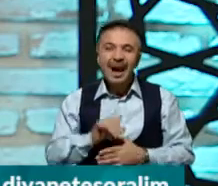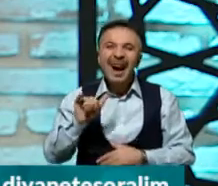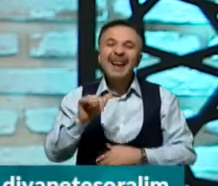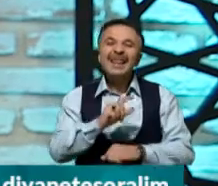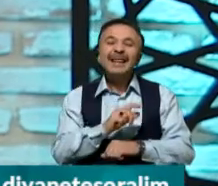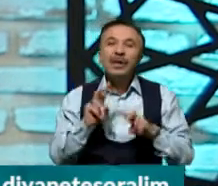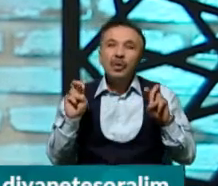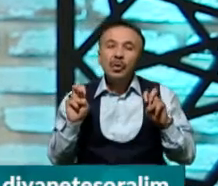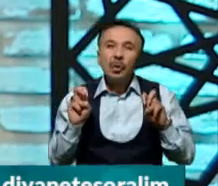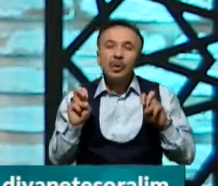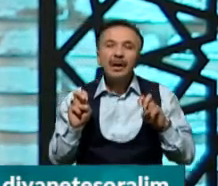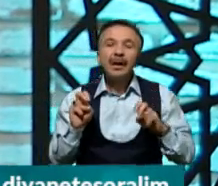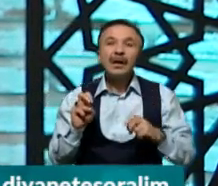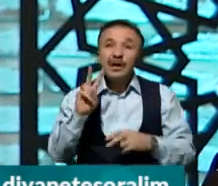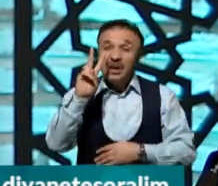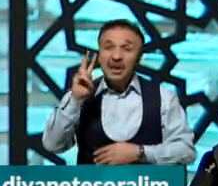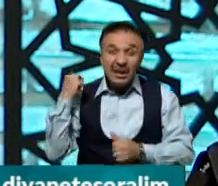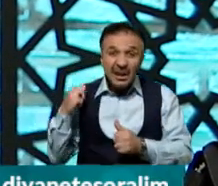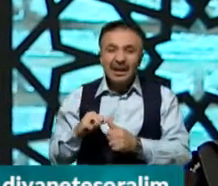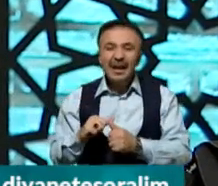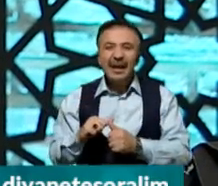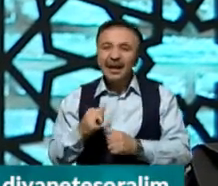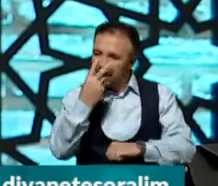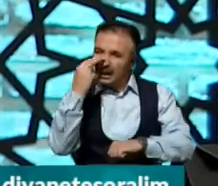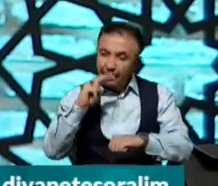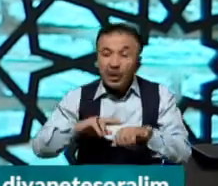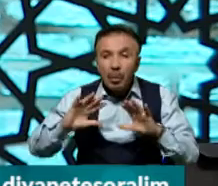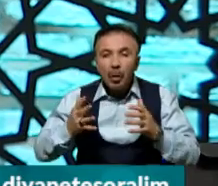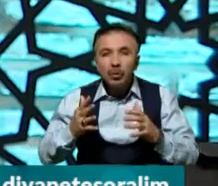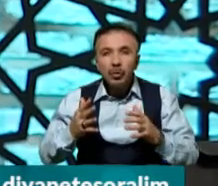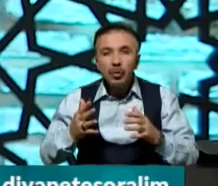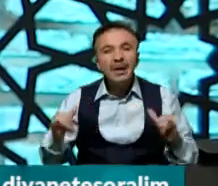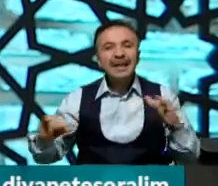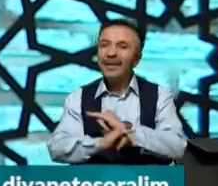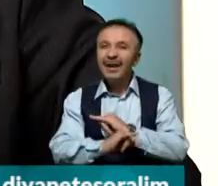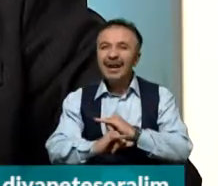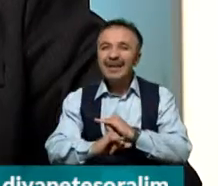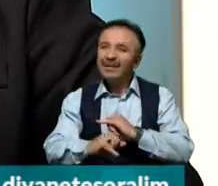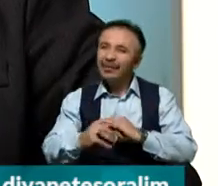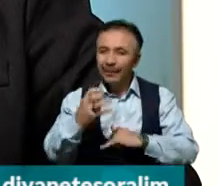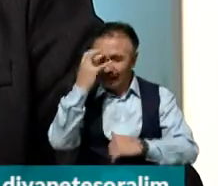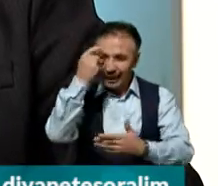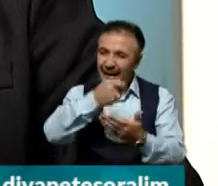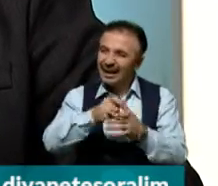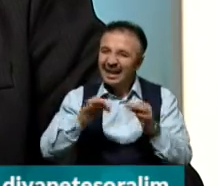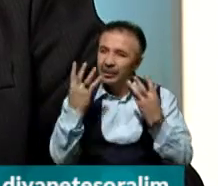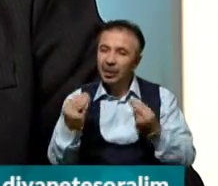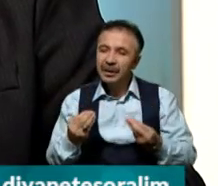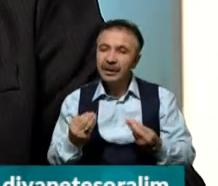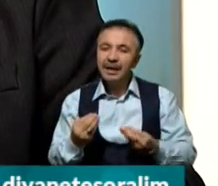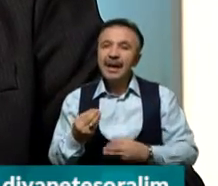2 kere yeminini bozmuş. Kefaretini nasıl yapacak izleyicimiz? Şöyle diyelim. Malum yemin 3